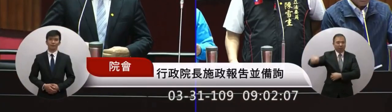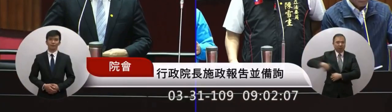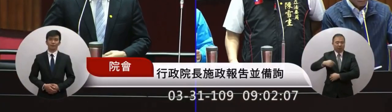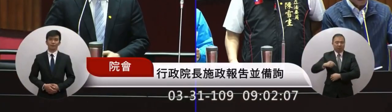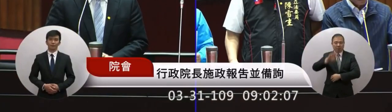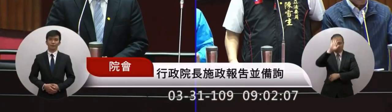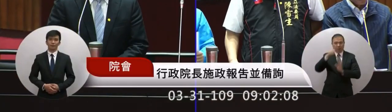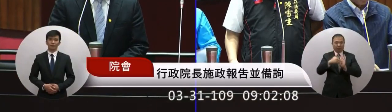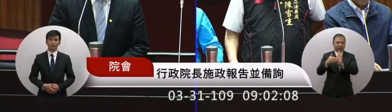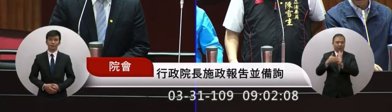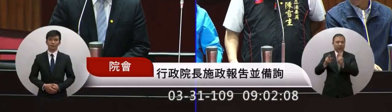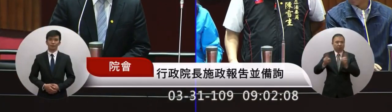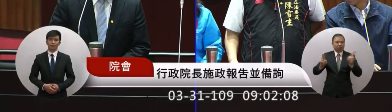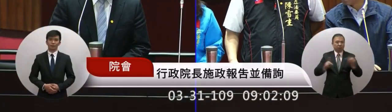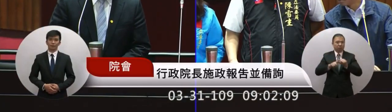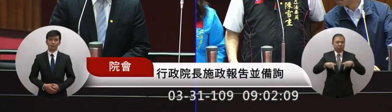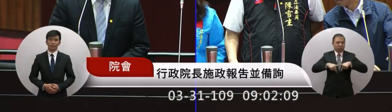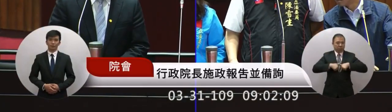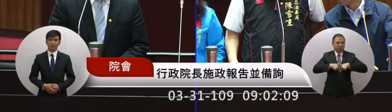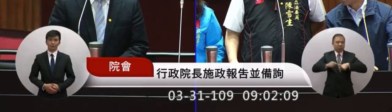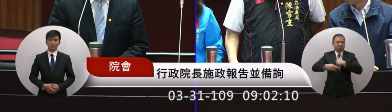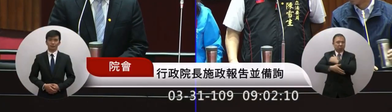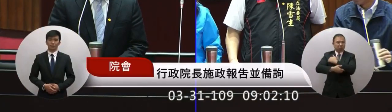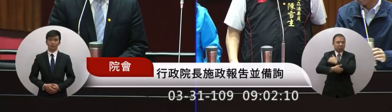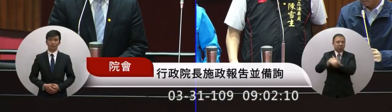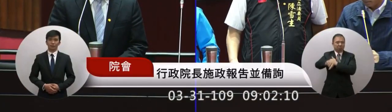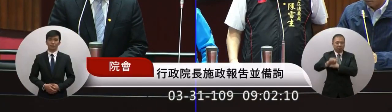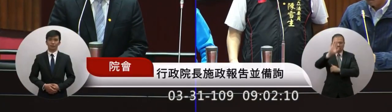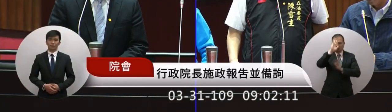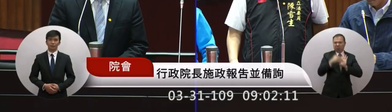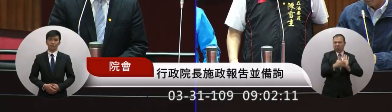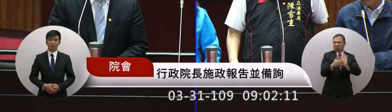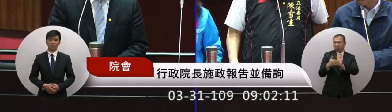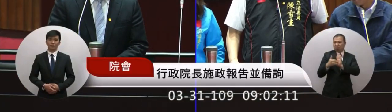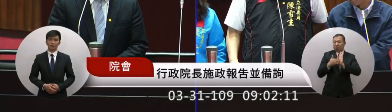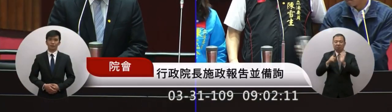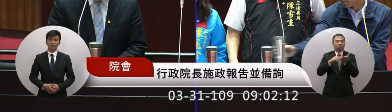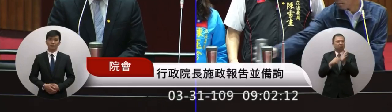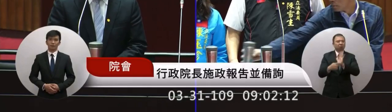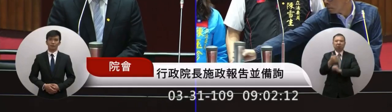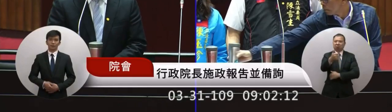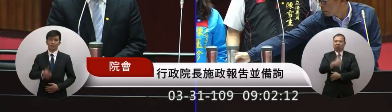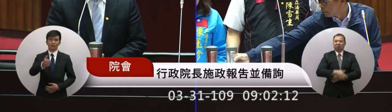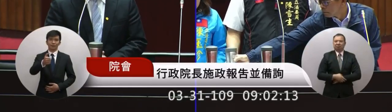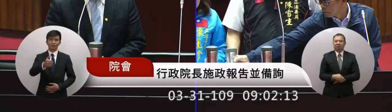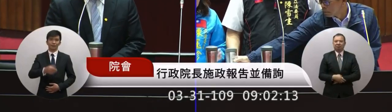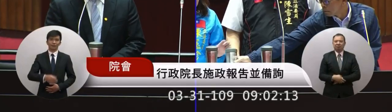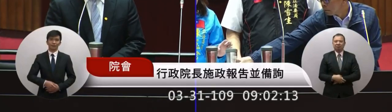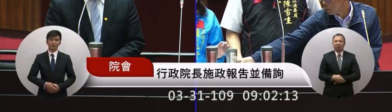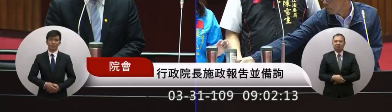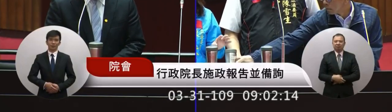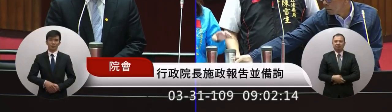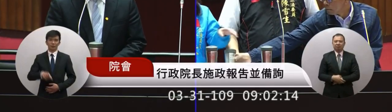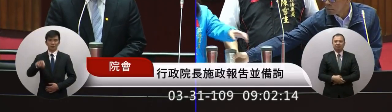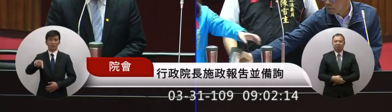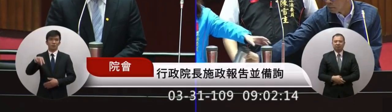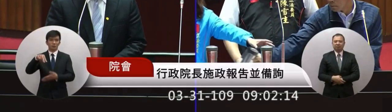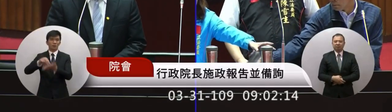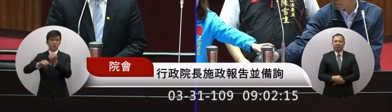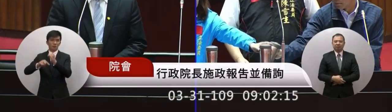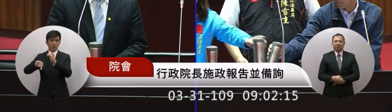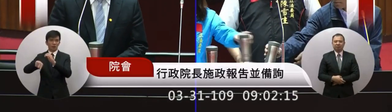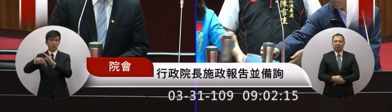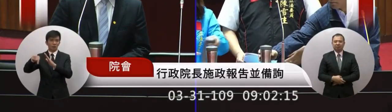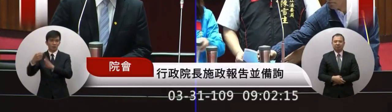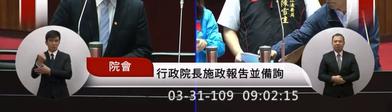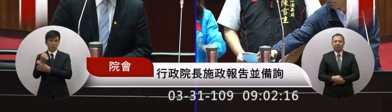啊，同仁啊，这个防疫作战哦，成绩表现非常好。 啊，谢谢，我们这也是贵院支持，感谢。 三